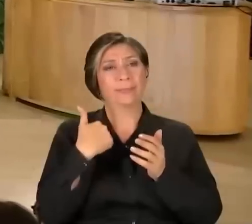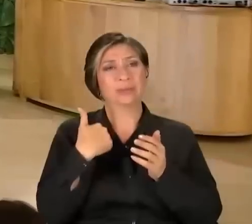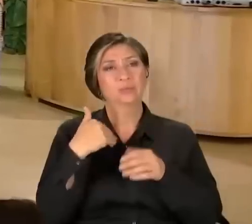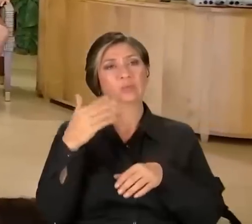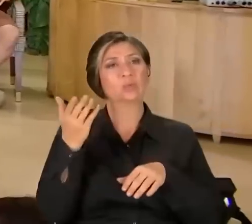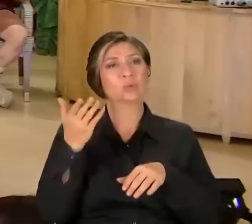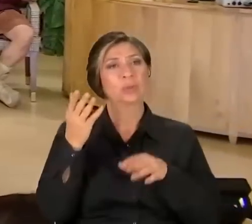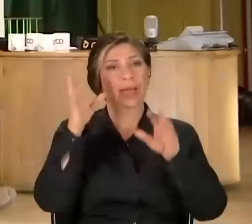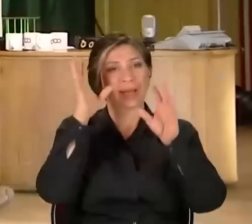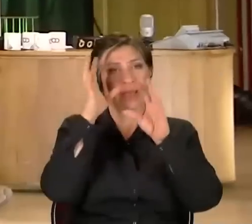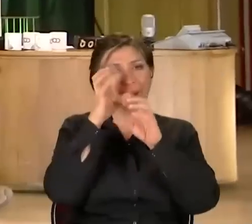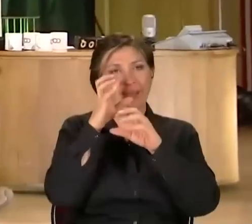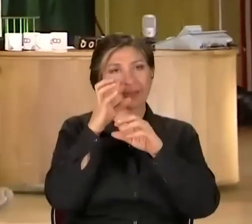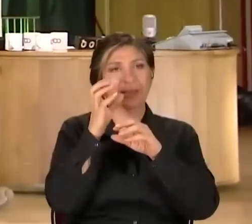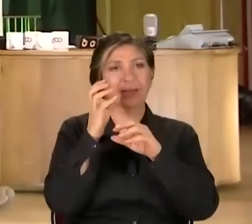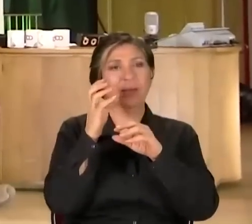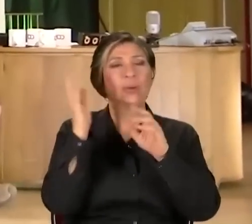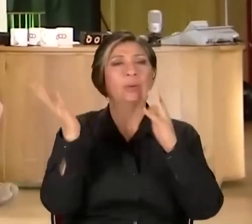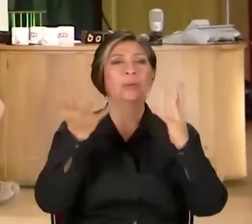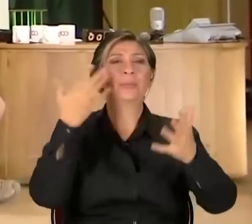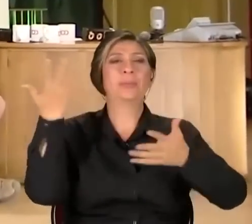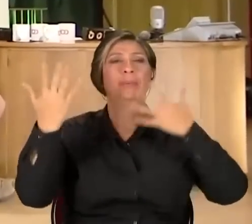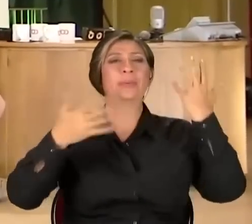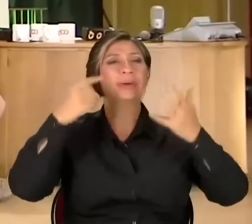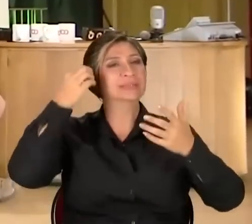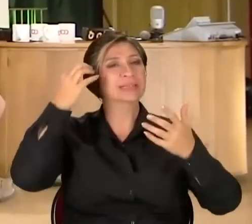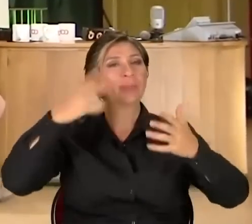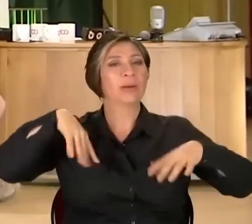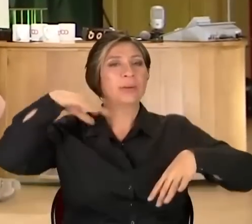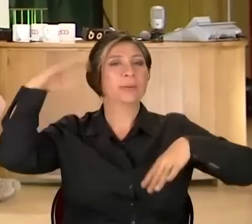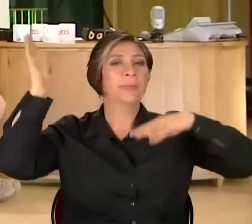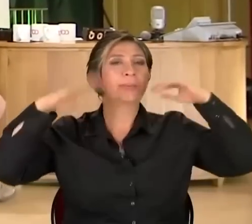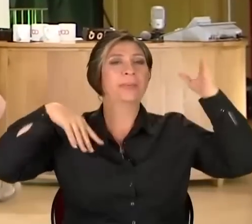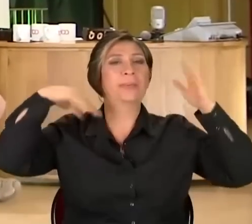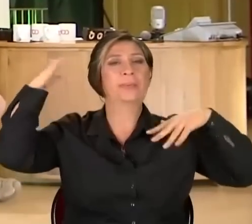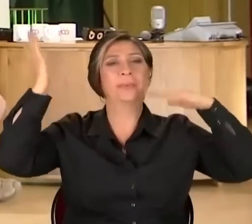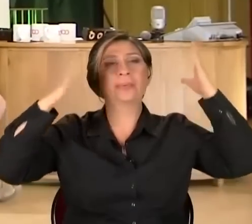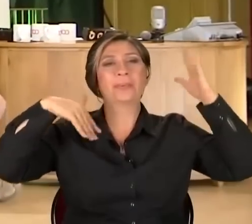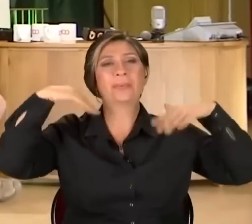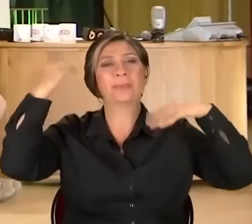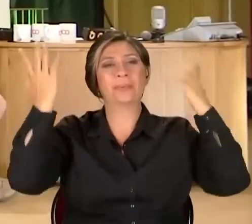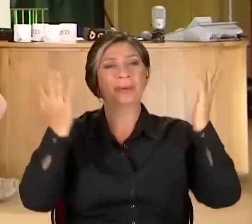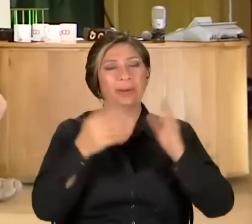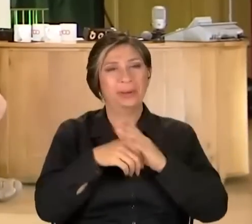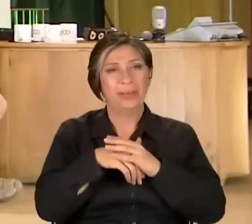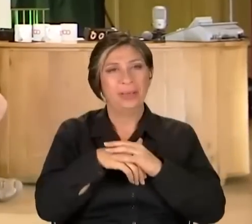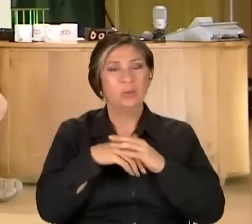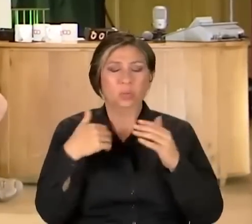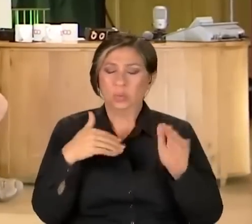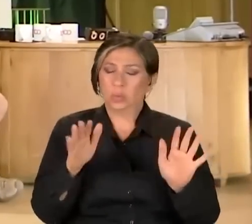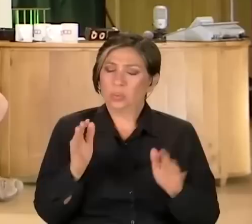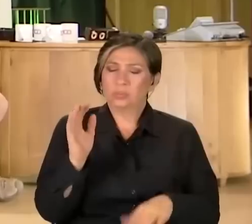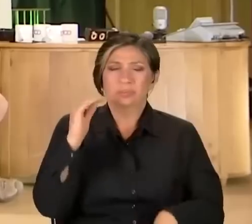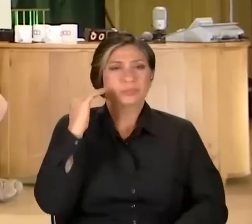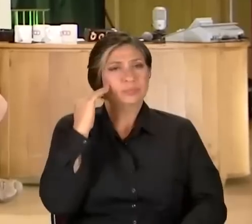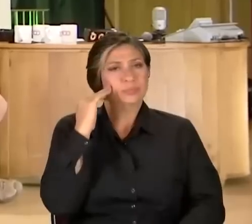duruyorum hafif Karanlıkta ve rüzgar saçlarımı şey yapıyor uçuruyor ve duruyorum